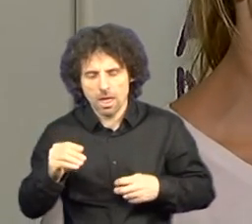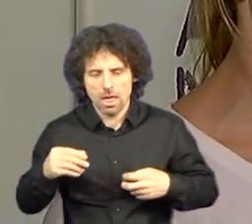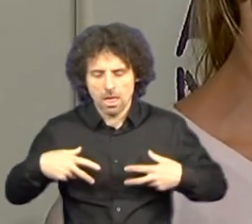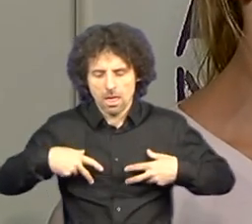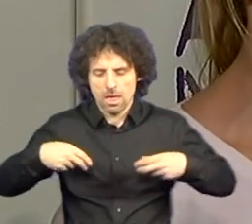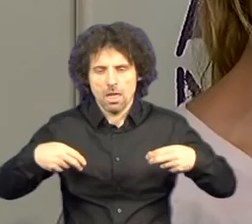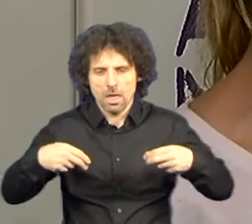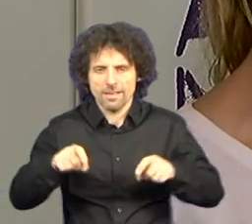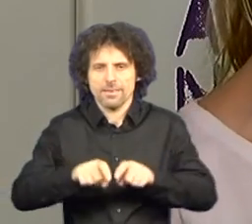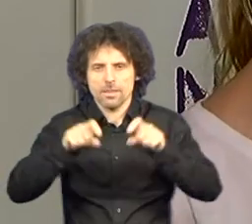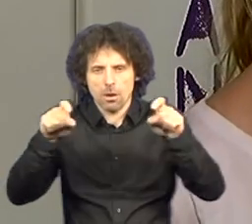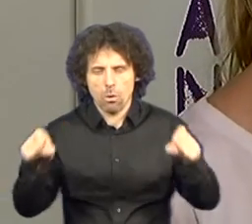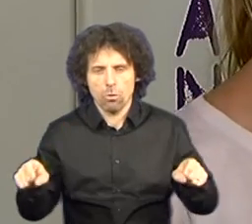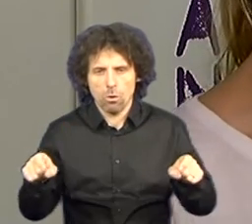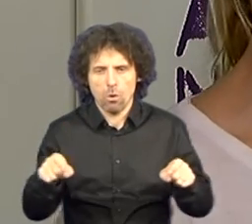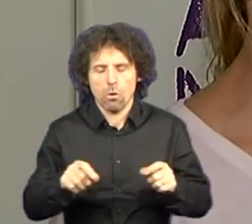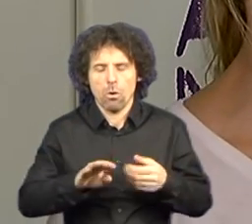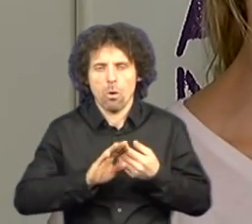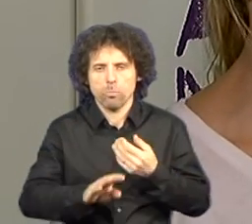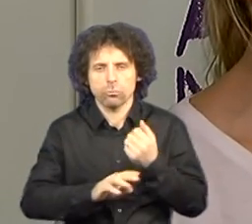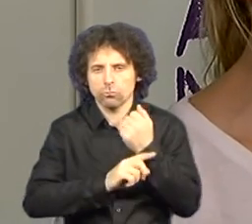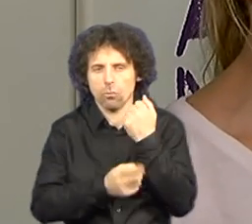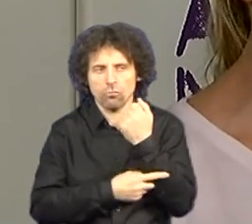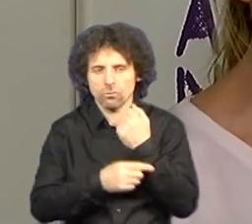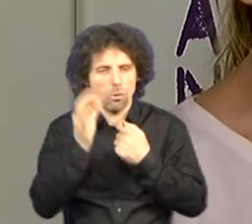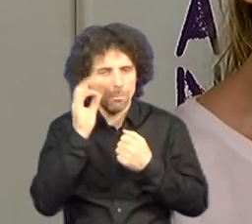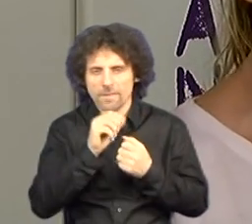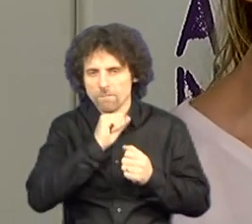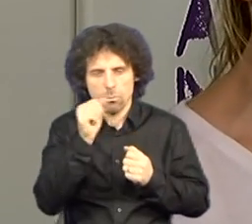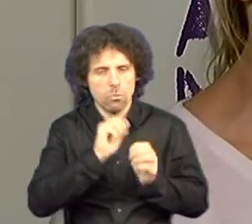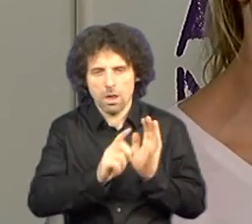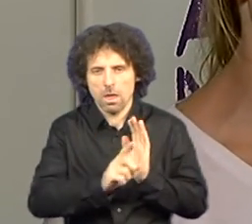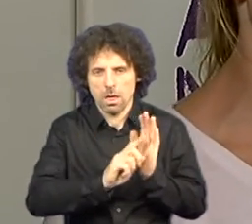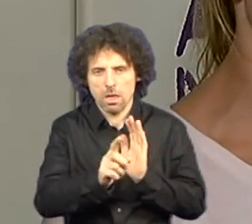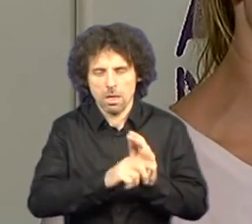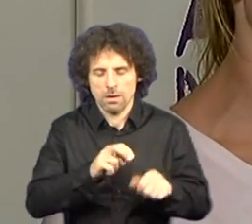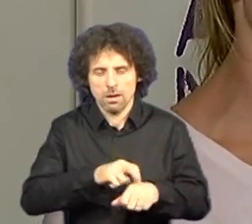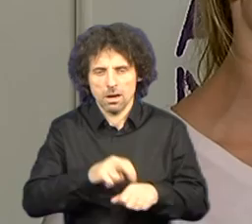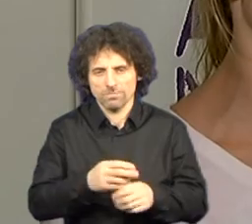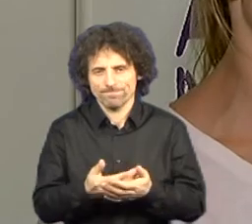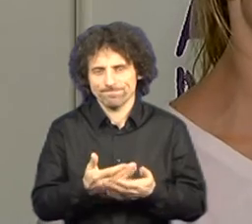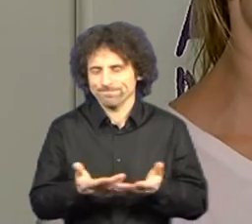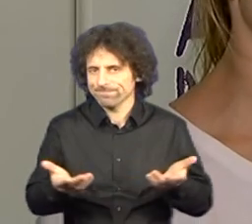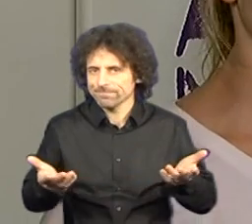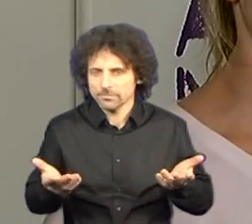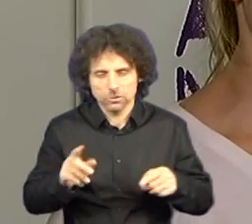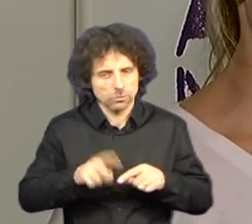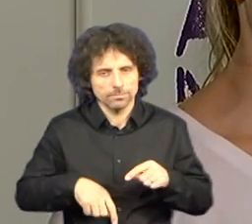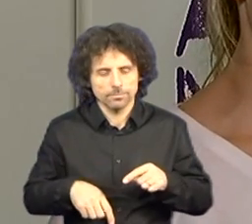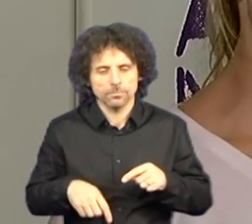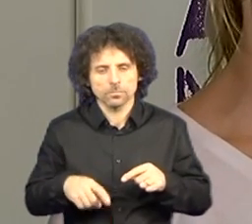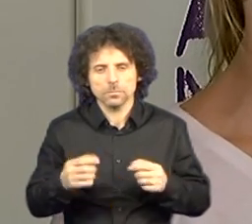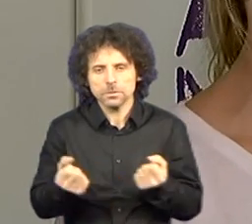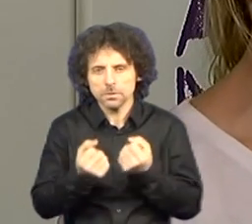do ginekologa i właściwie oprócz ciąży nie uważają, żeby było konieczne w jakikolwiek sposób się do niego